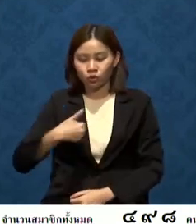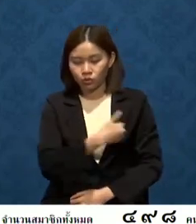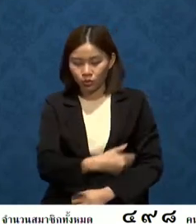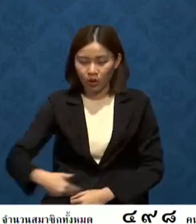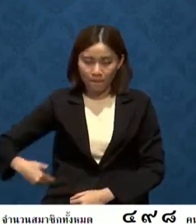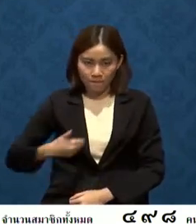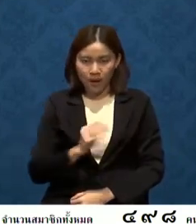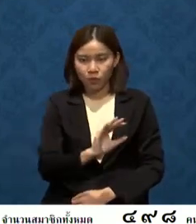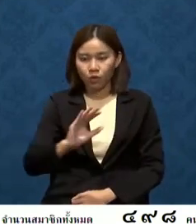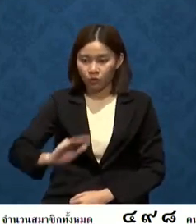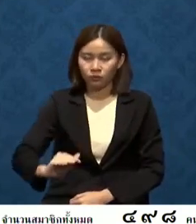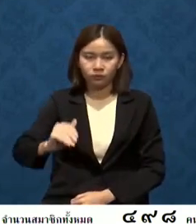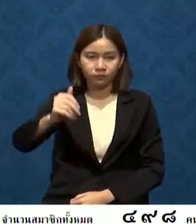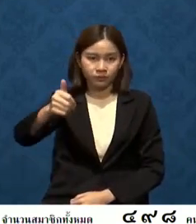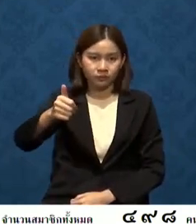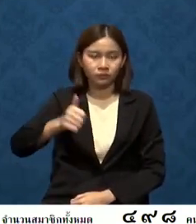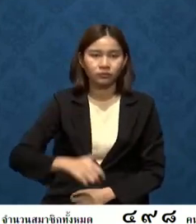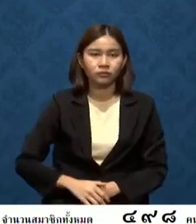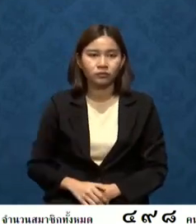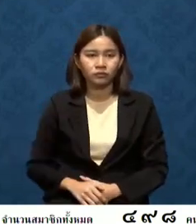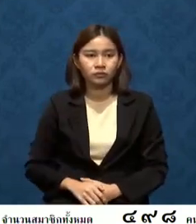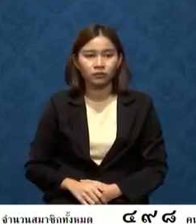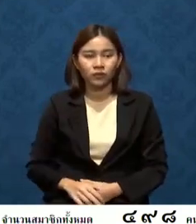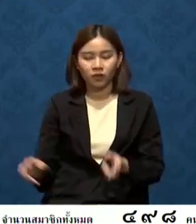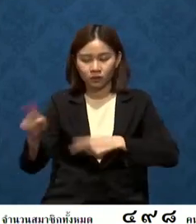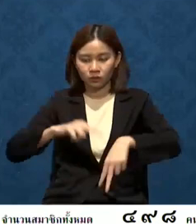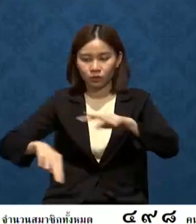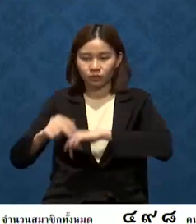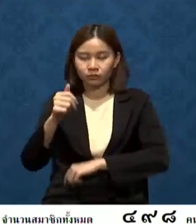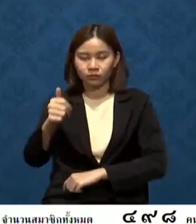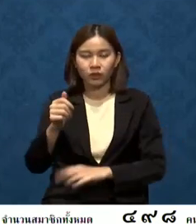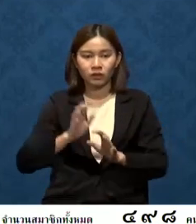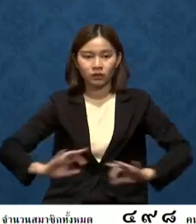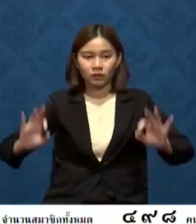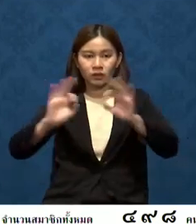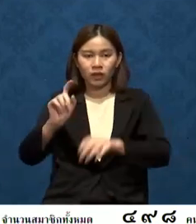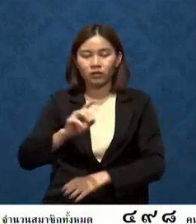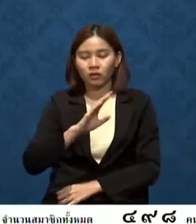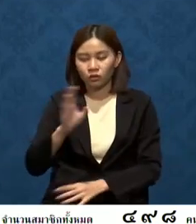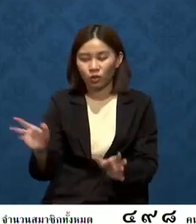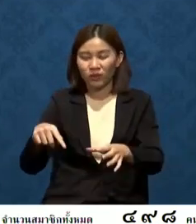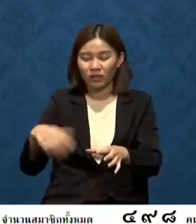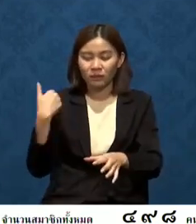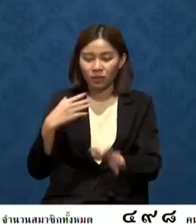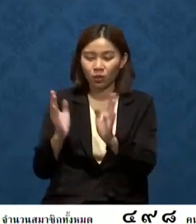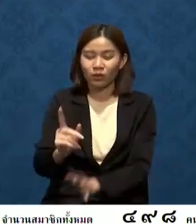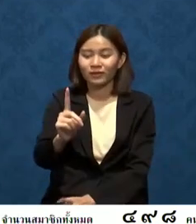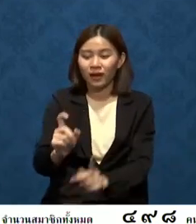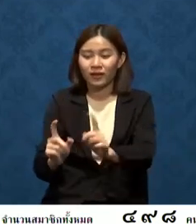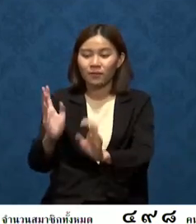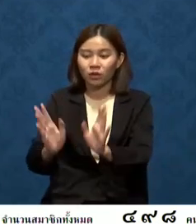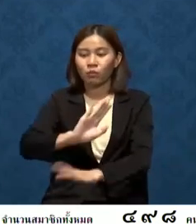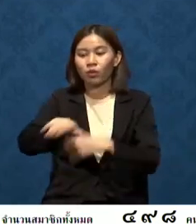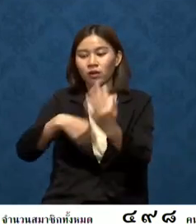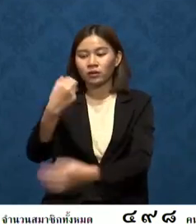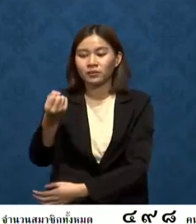ามัยของคนเหล่านี้ก็จะดีขึ้นนะครับก็จะได้รับการดูแลที่สำคัญที่เสียชีวิตไปเนี่ยนะครับทั้ง13ค